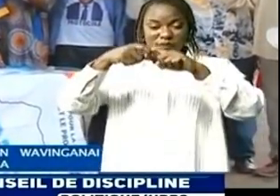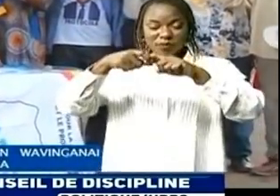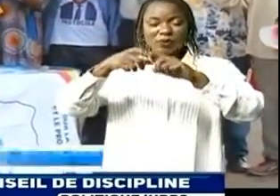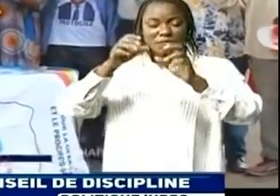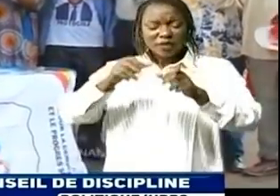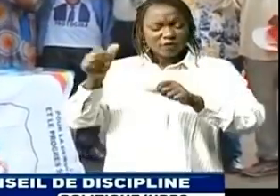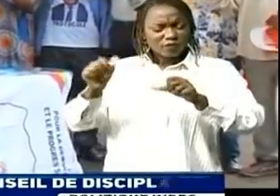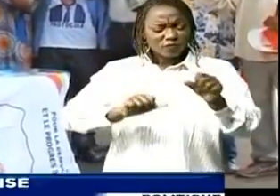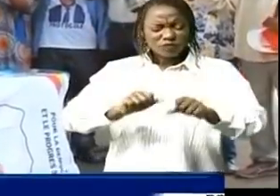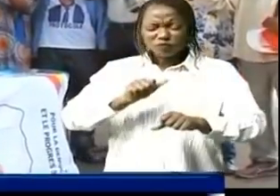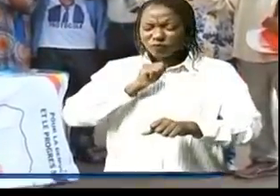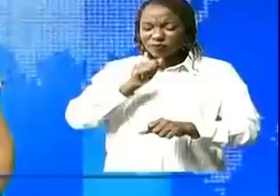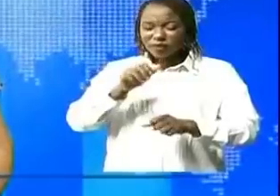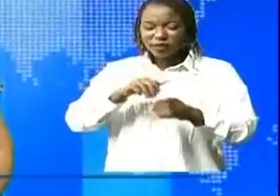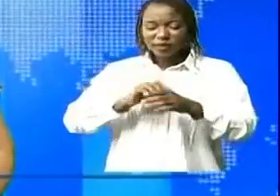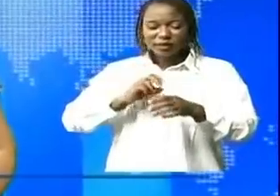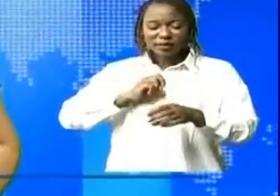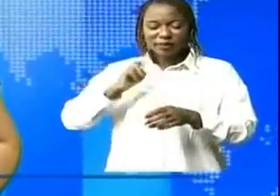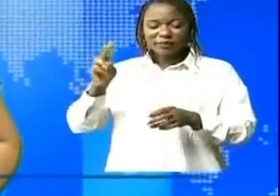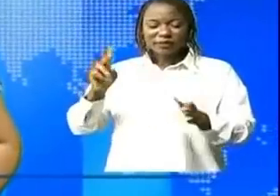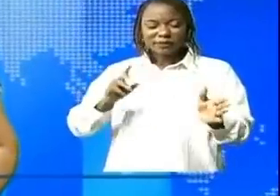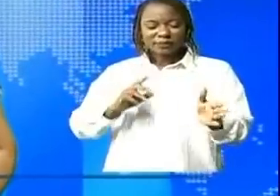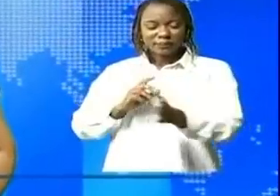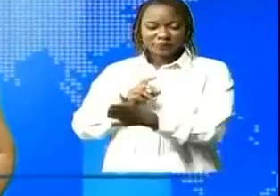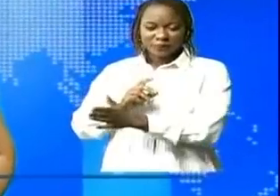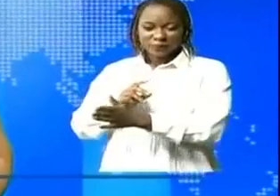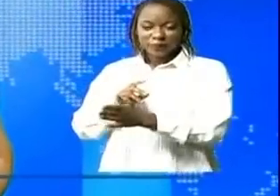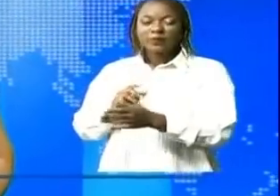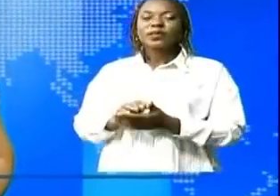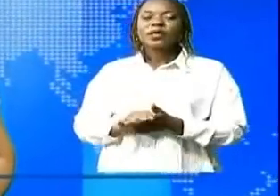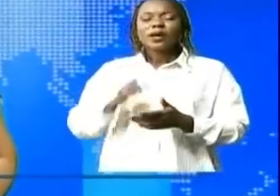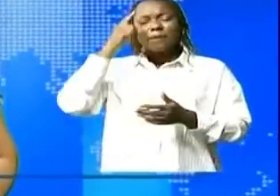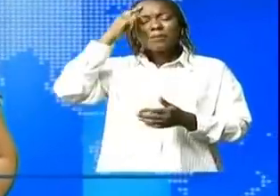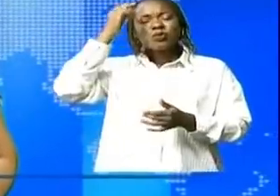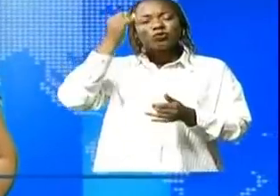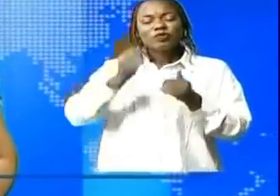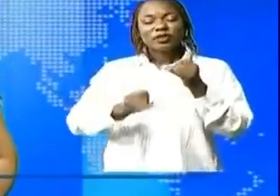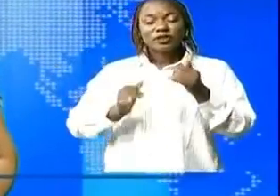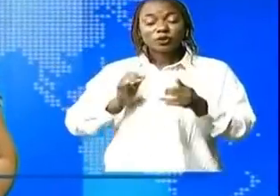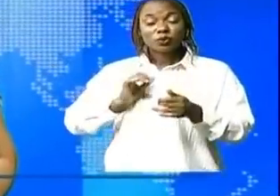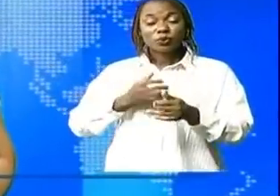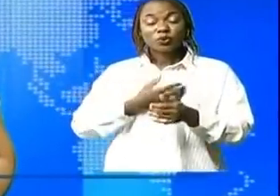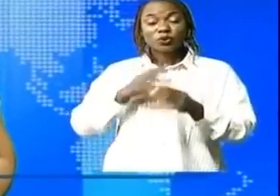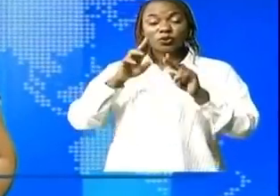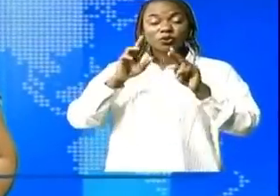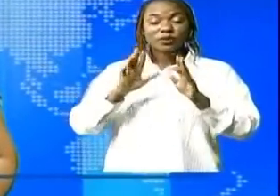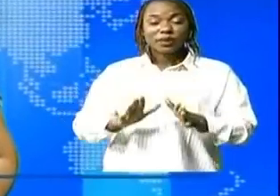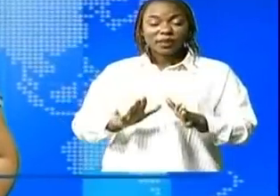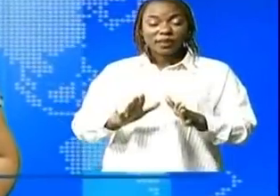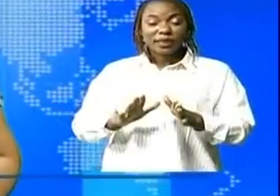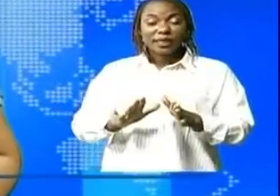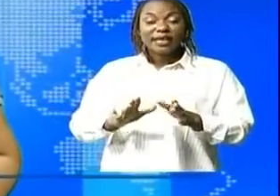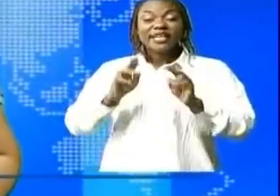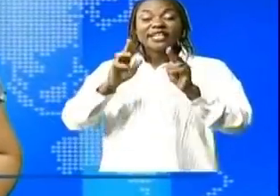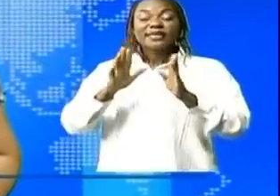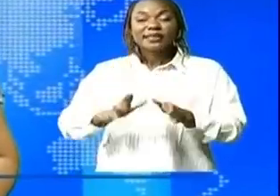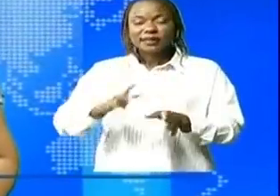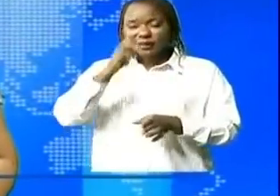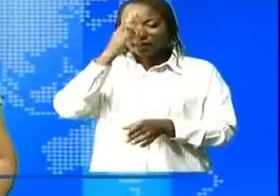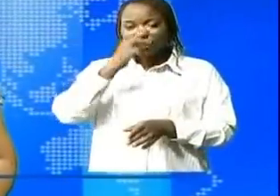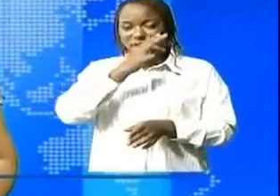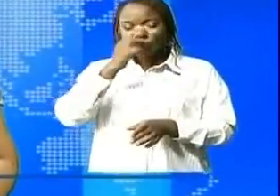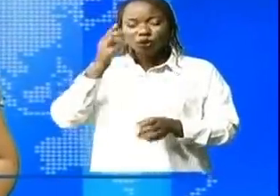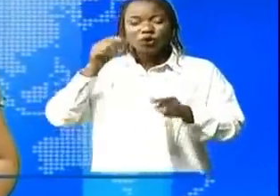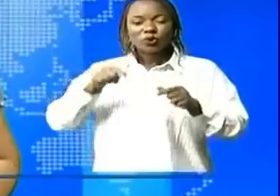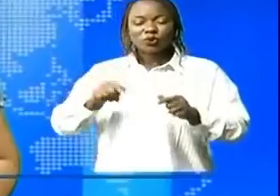à l'UDPS. Et religion pour finir. Aujourd'hui, les chrétiens catholiques ont célébré jeudi